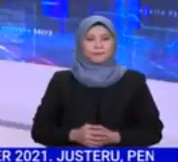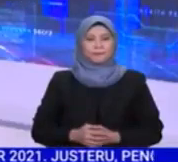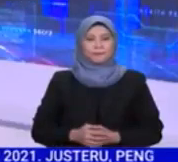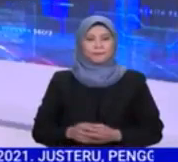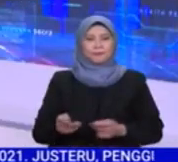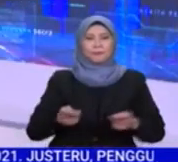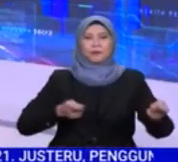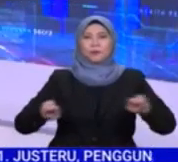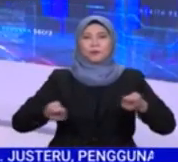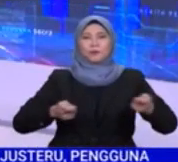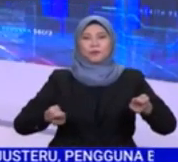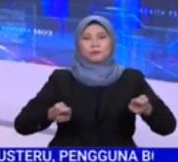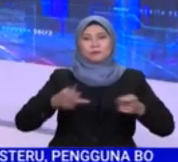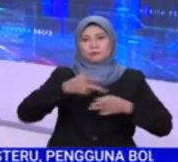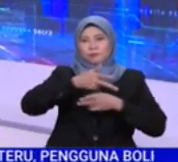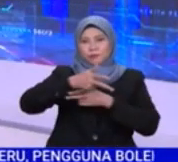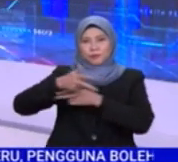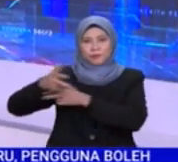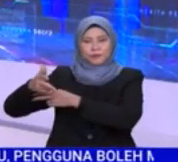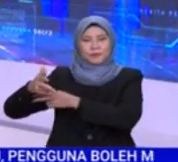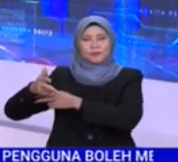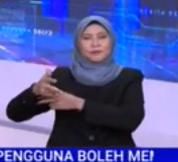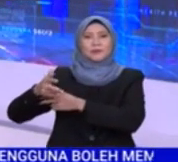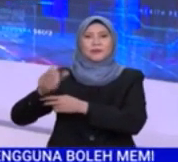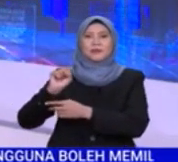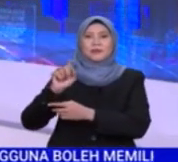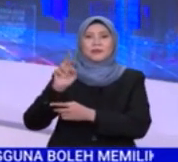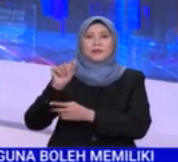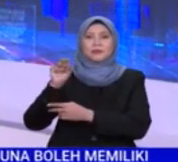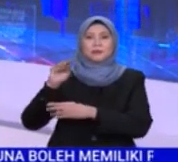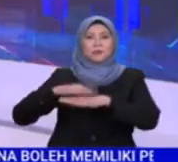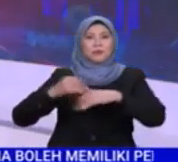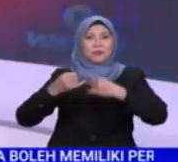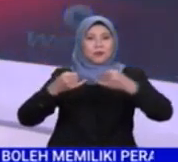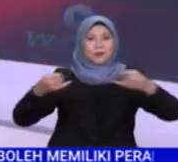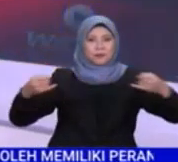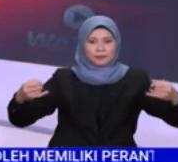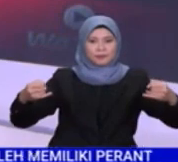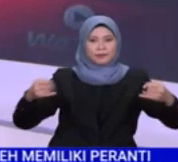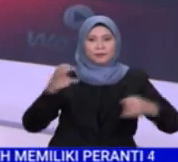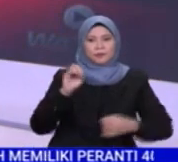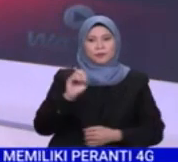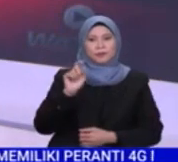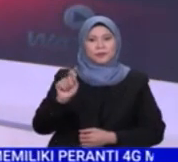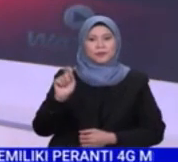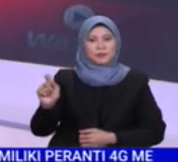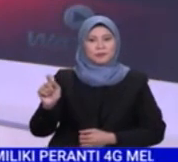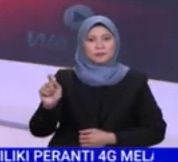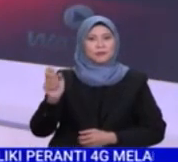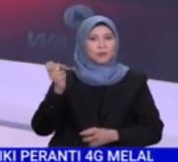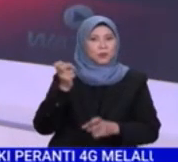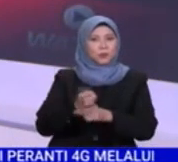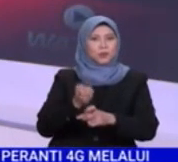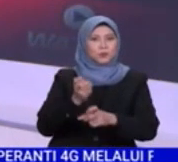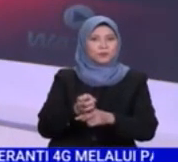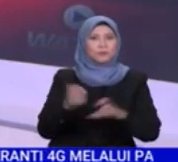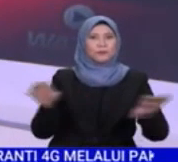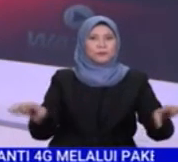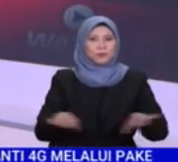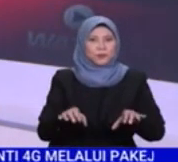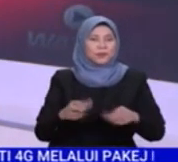Hai kawan kandungan siaran menerusi platform penerimaan dalam talian over-the-top otete sukar dilaksanakan